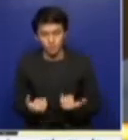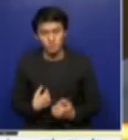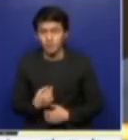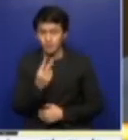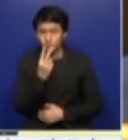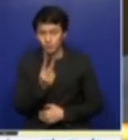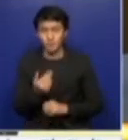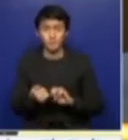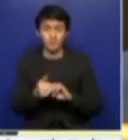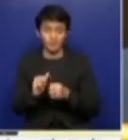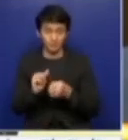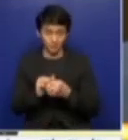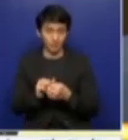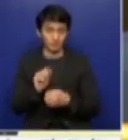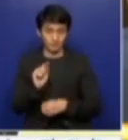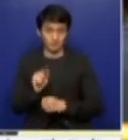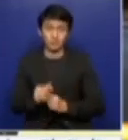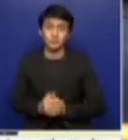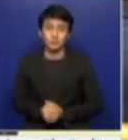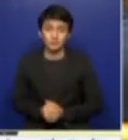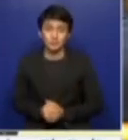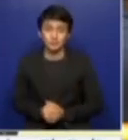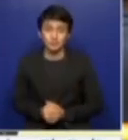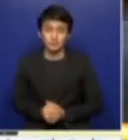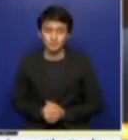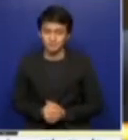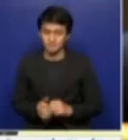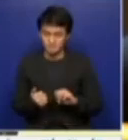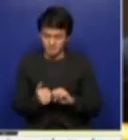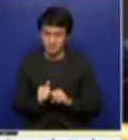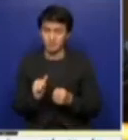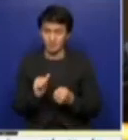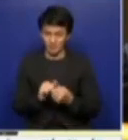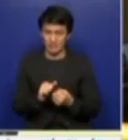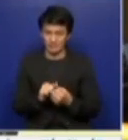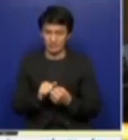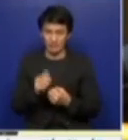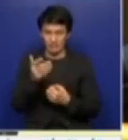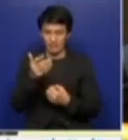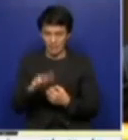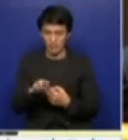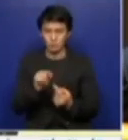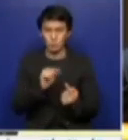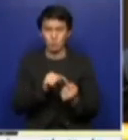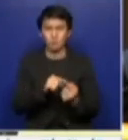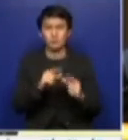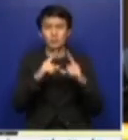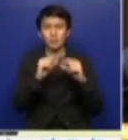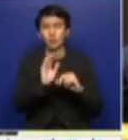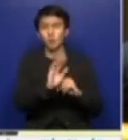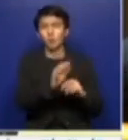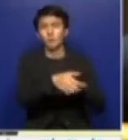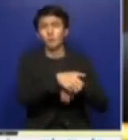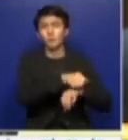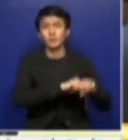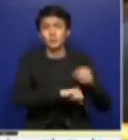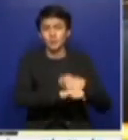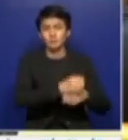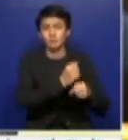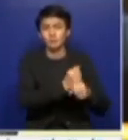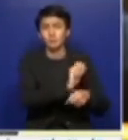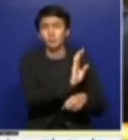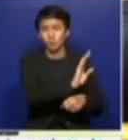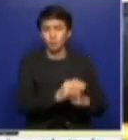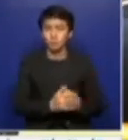านี้เป็นปัญหาที่เกิดขึ้นในทางปฏิบัติที่